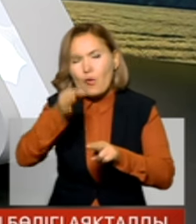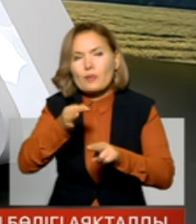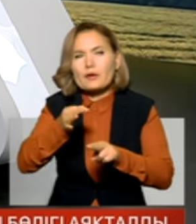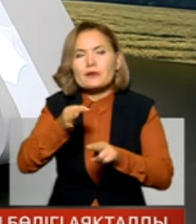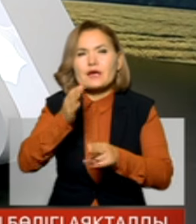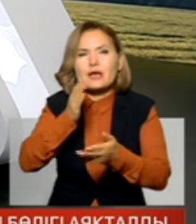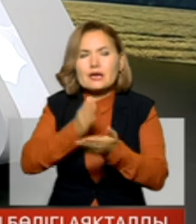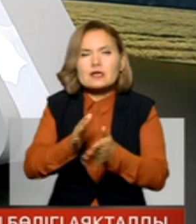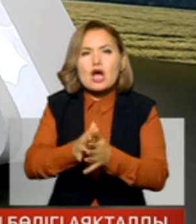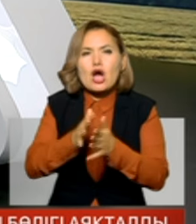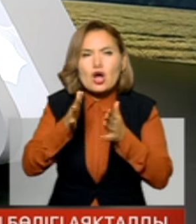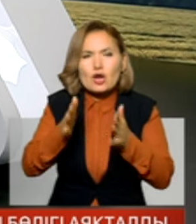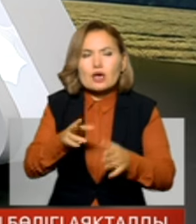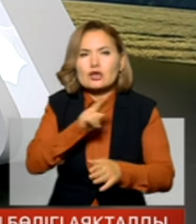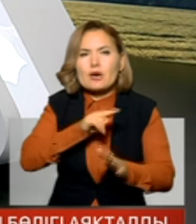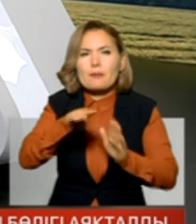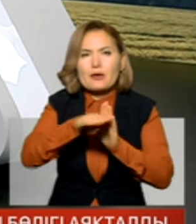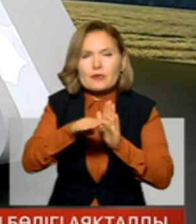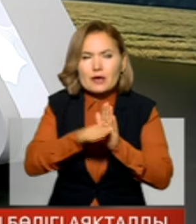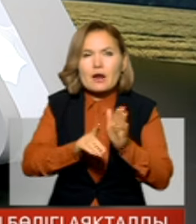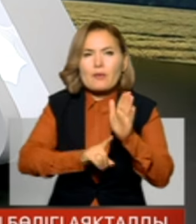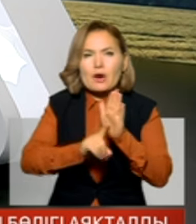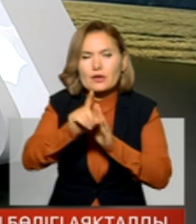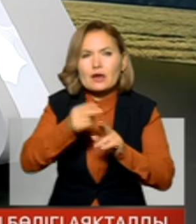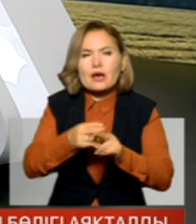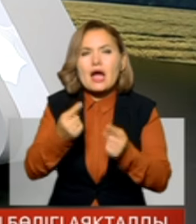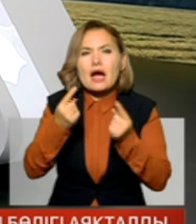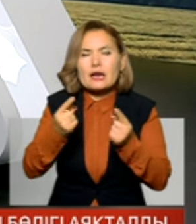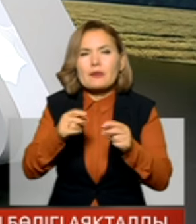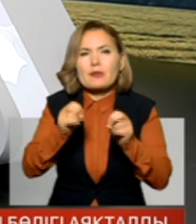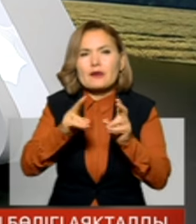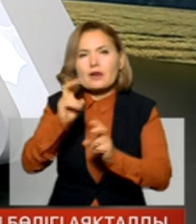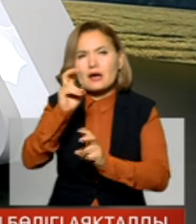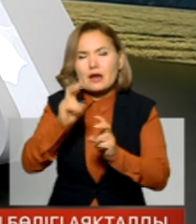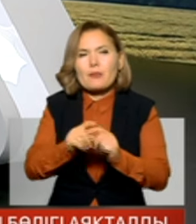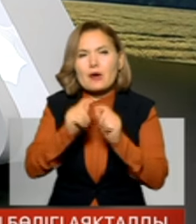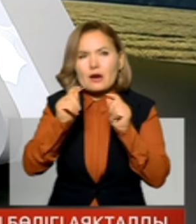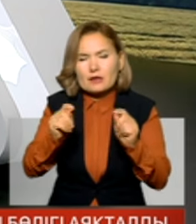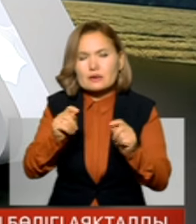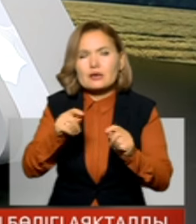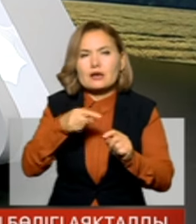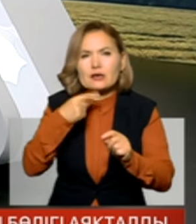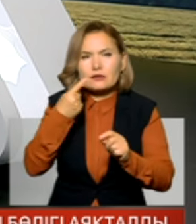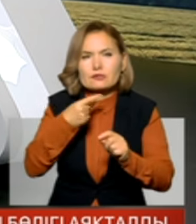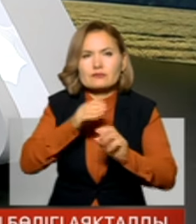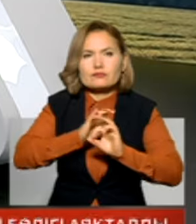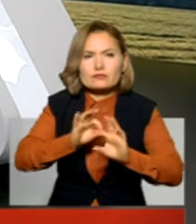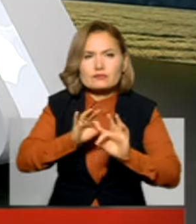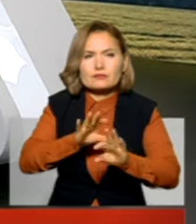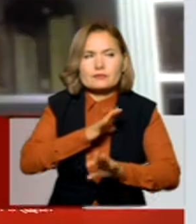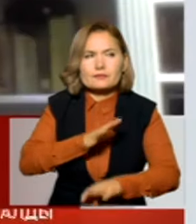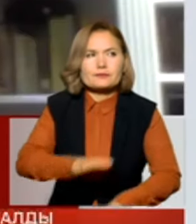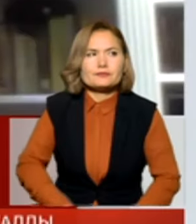да, үлкен амбициялық бағдарламаларды қолға алып, ірі реакторлар салғанында атап өтті.